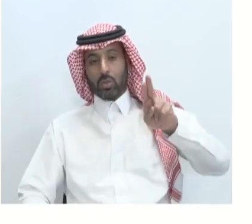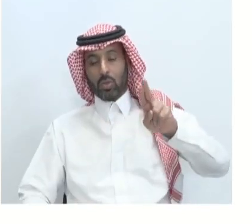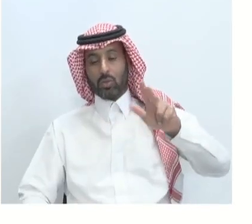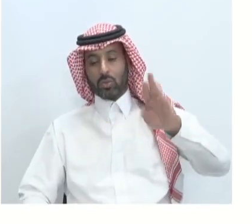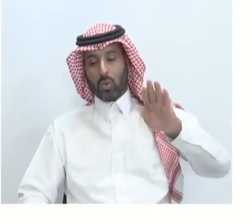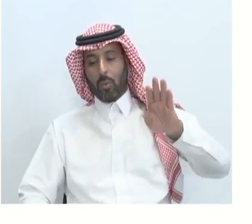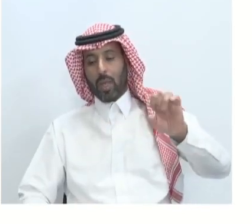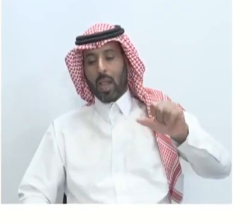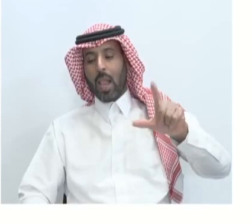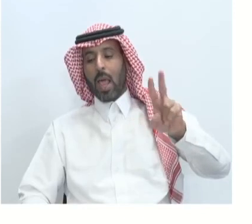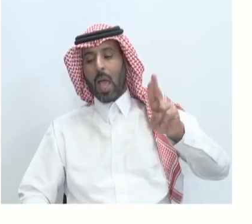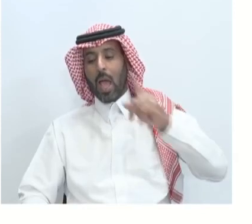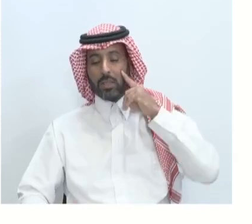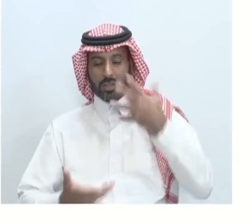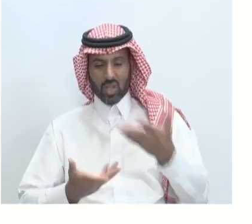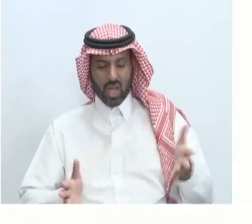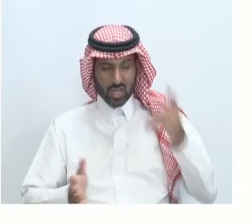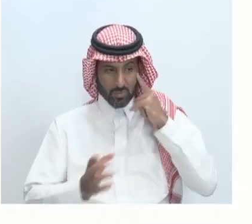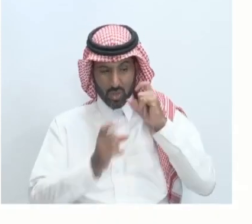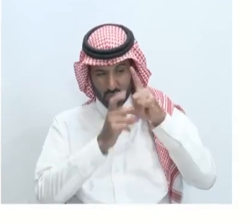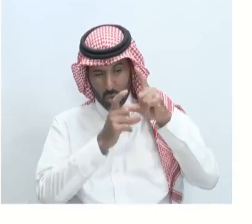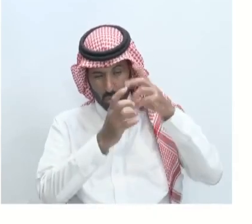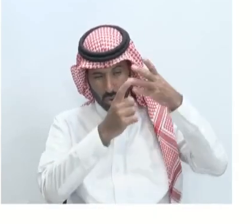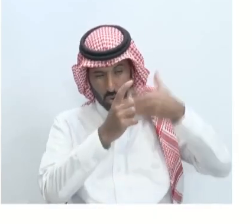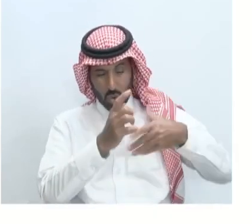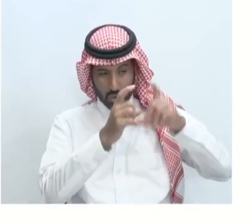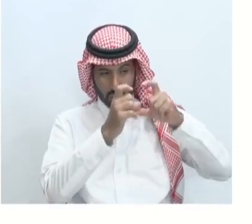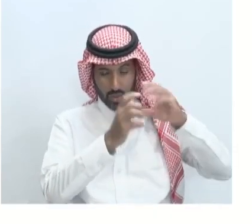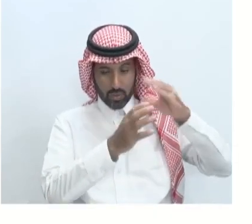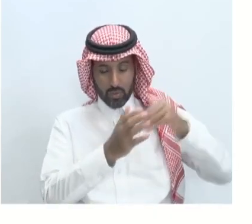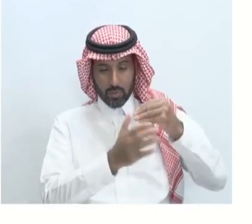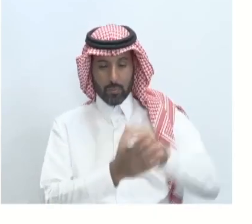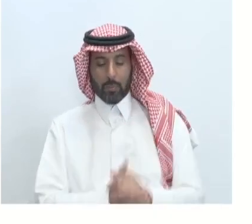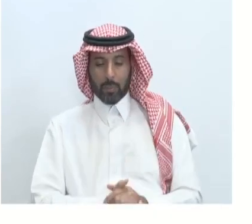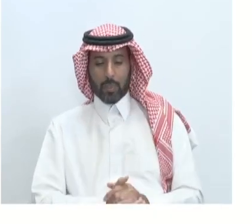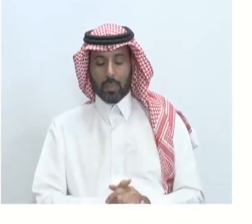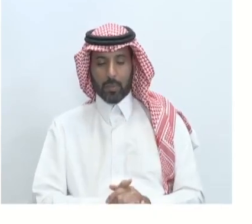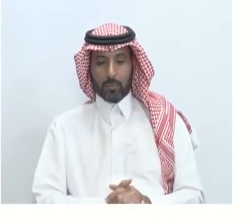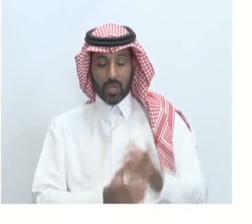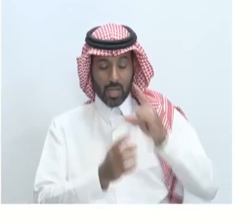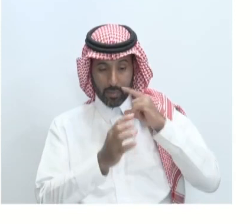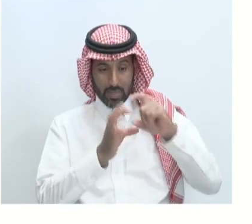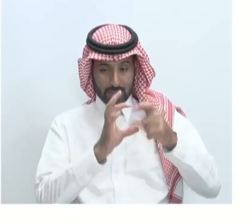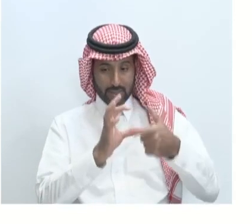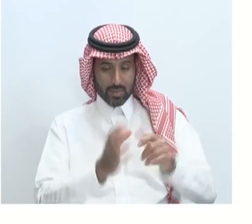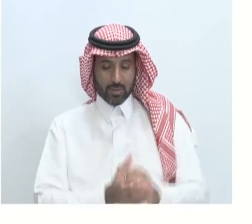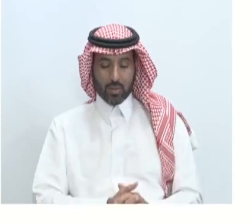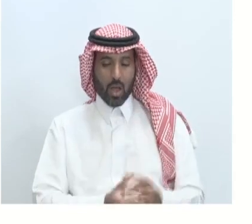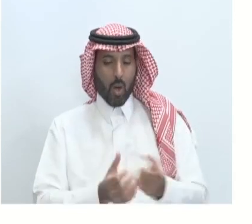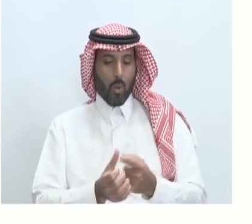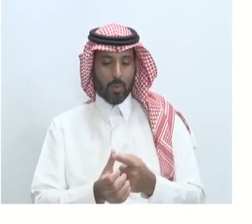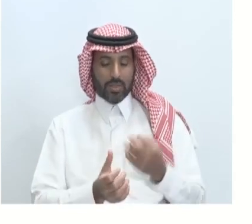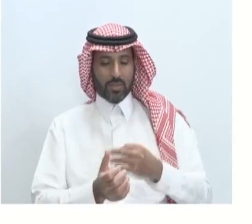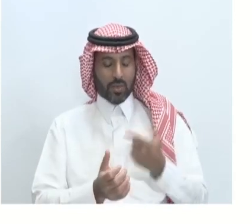العاكس للتخلص من الزيغ اللوني المتعلق بالعدسات واول من